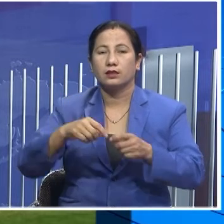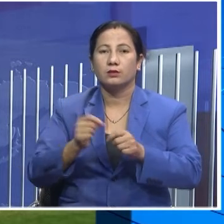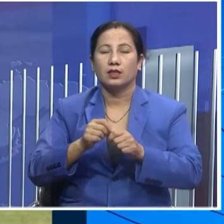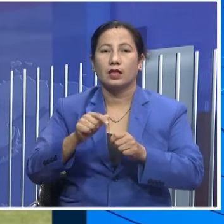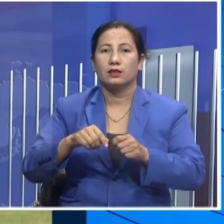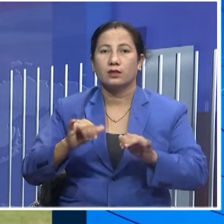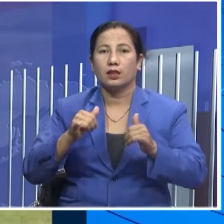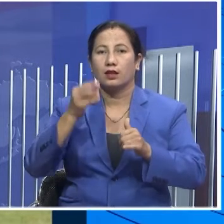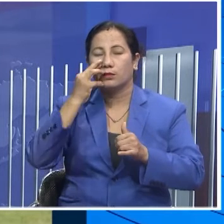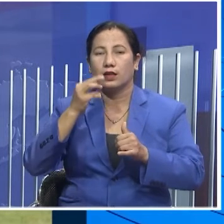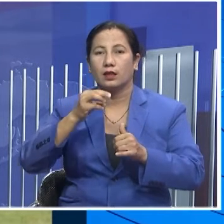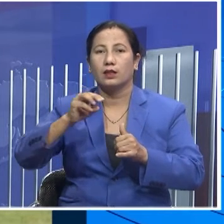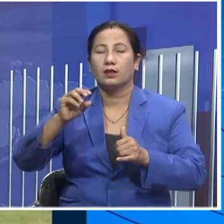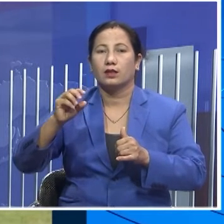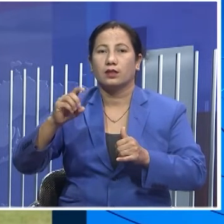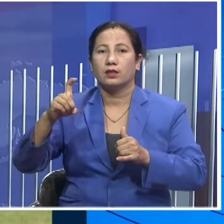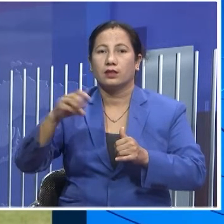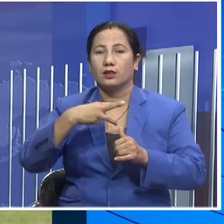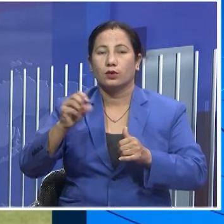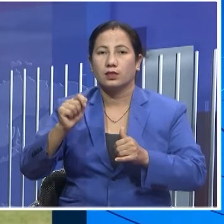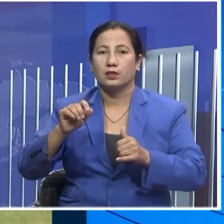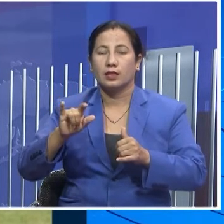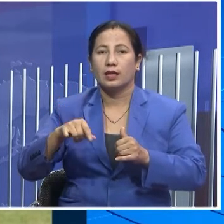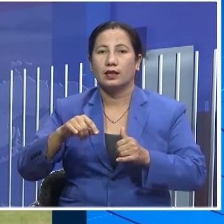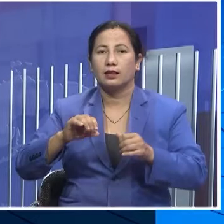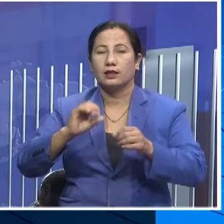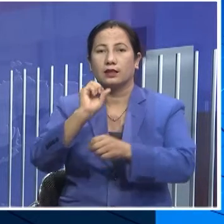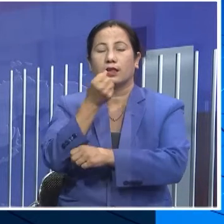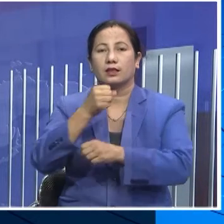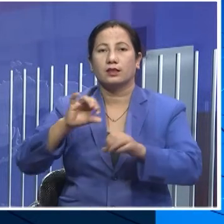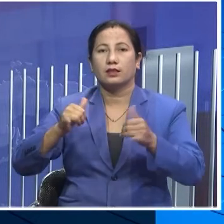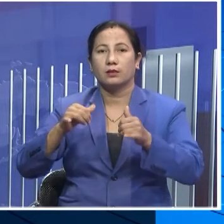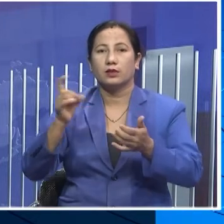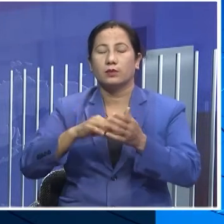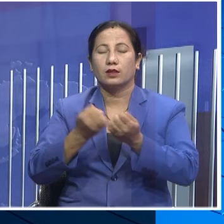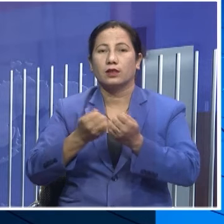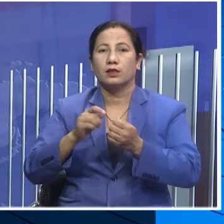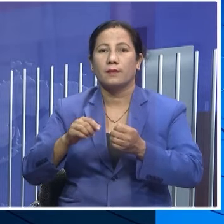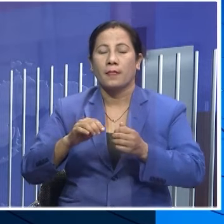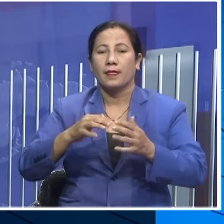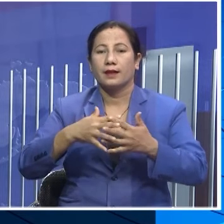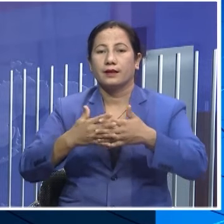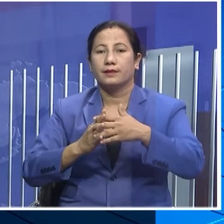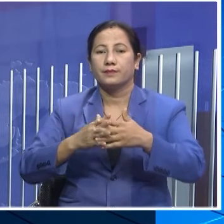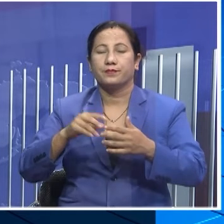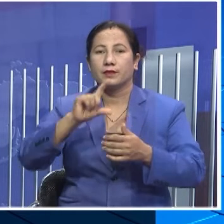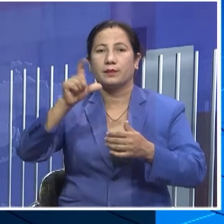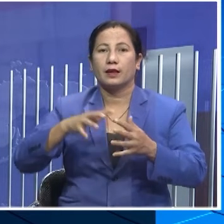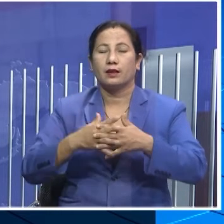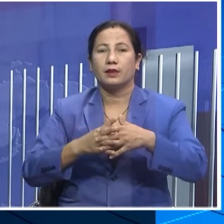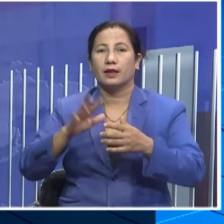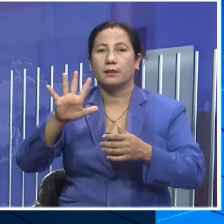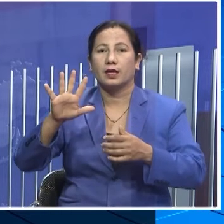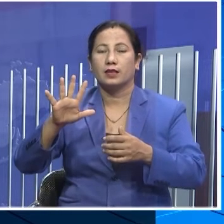खेलमा गुलसन झाले राष्ट्रिय टिममा डेब्यू गरेका छन्। गएको सोमबार भएको खेलमा नेपालले अमेरिकालाई 5 विकेटले हराएको